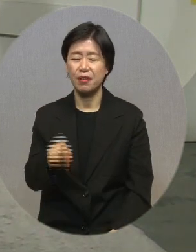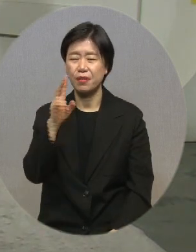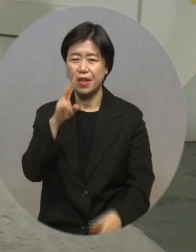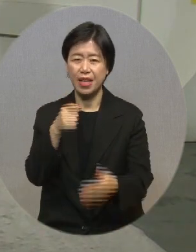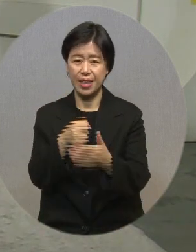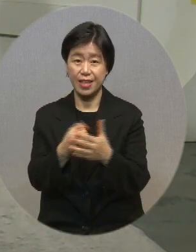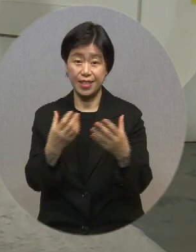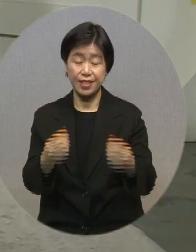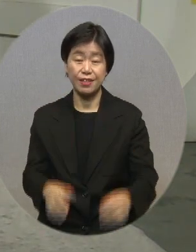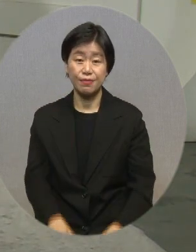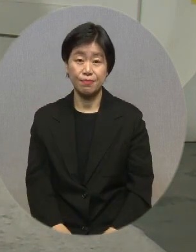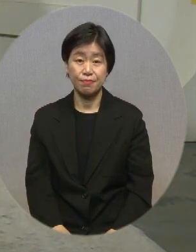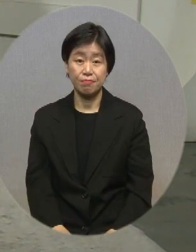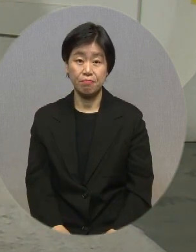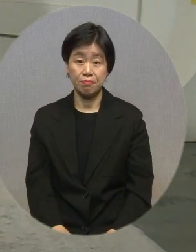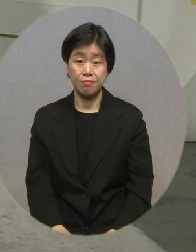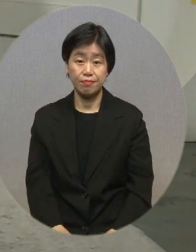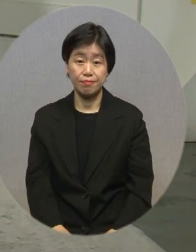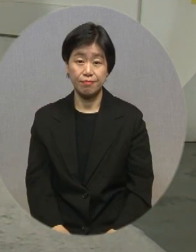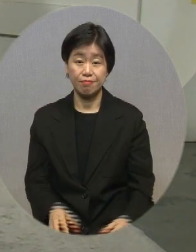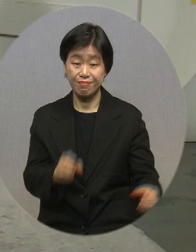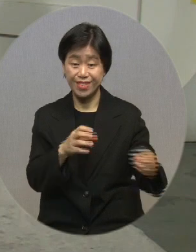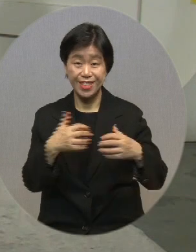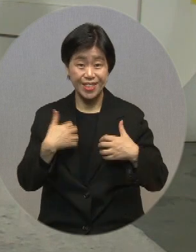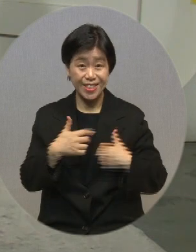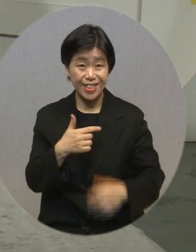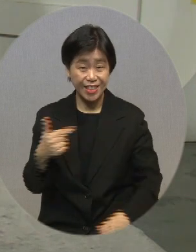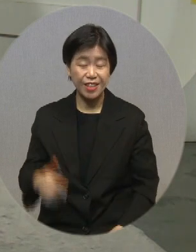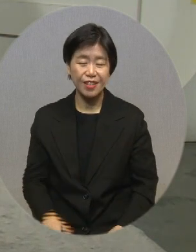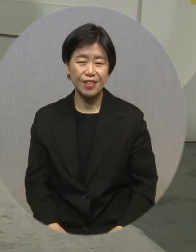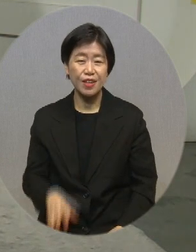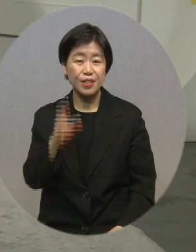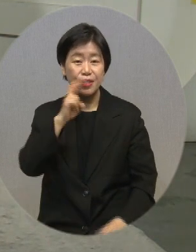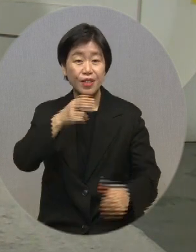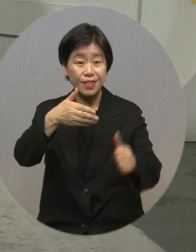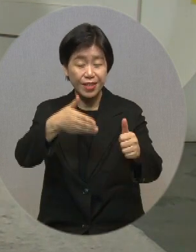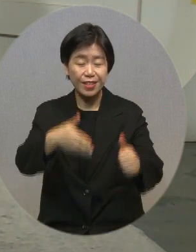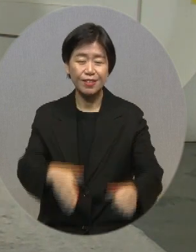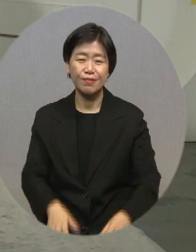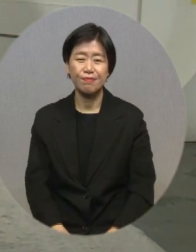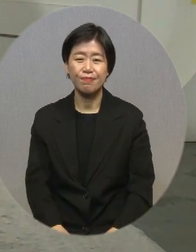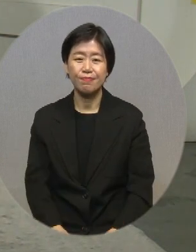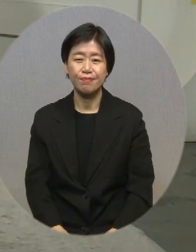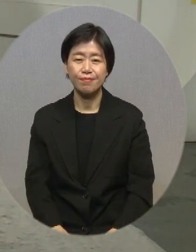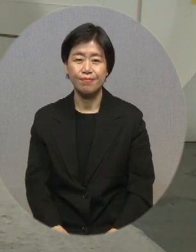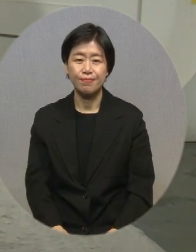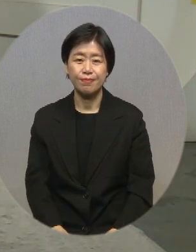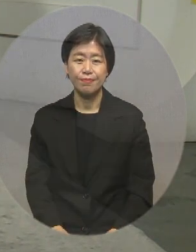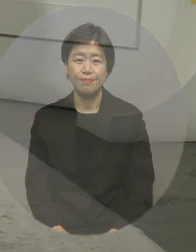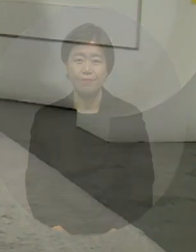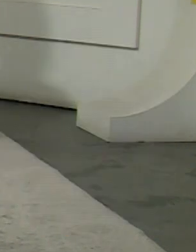지루했어요. 네. 자, 네. 그러나 즐거웠습니다. 네. 남진의 미워도 다시 한번 듣겠습니다. 갑니다.